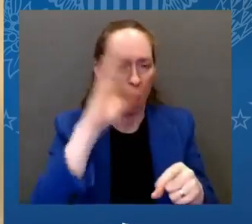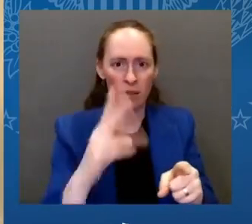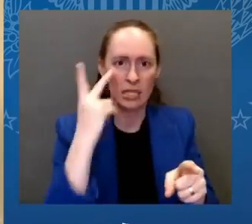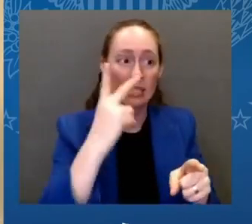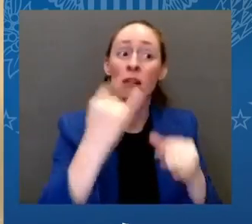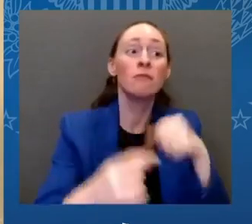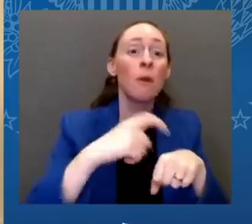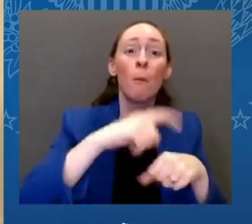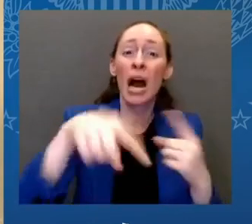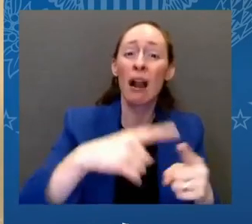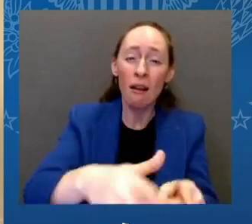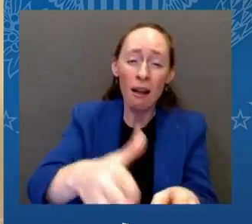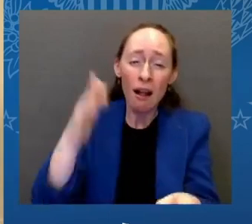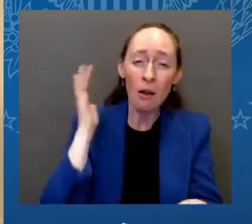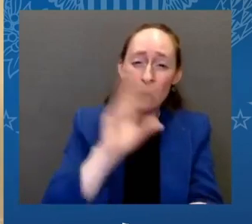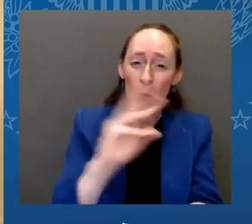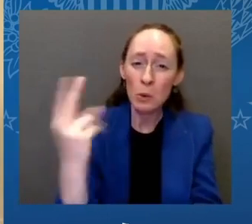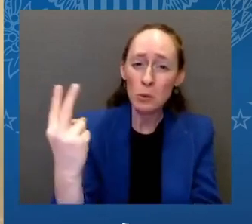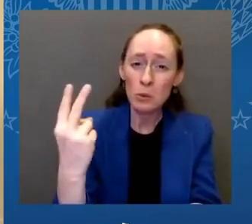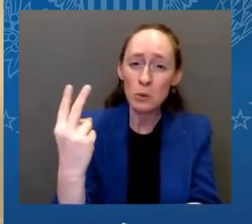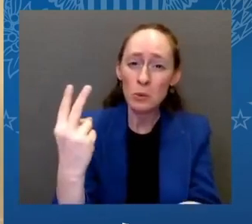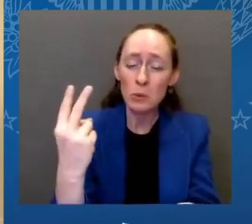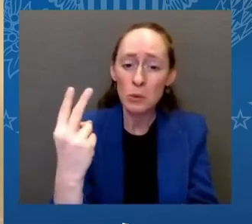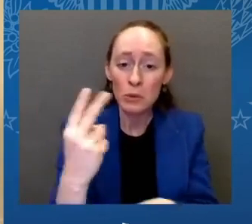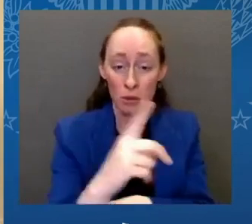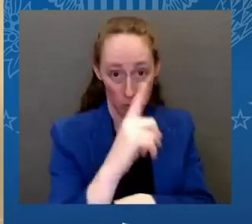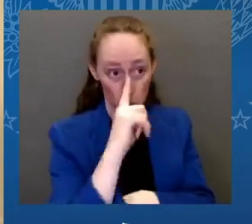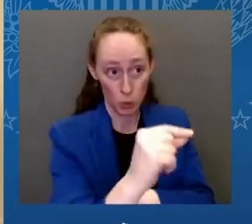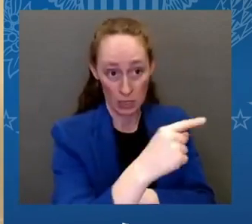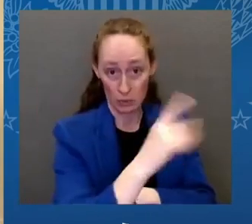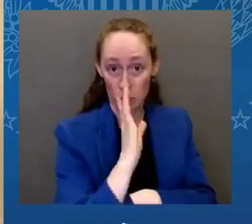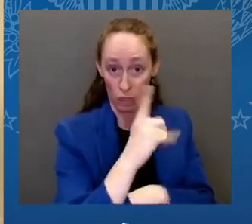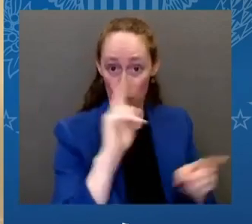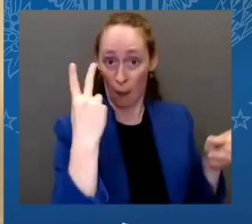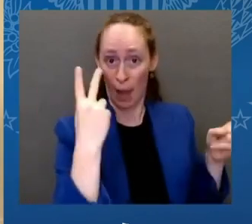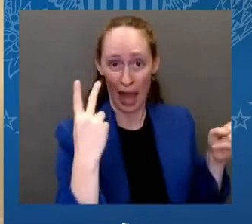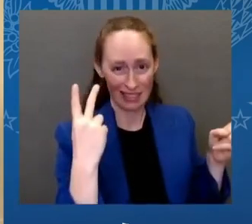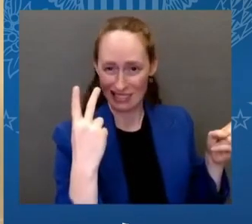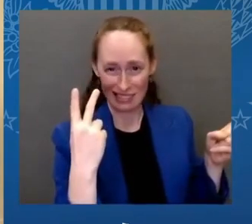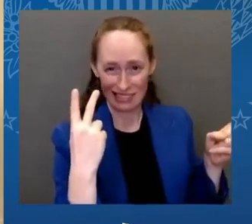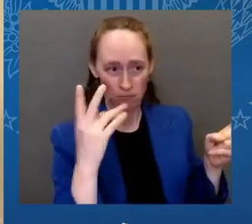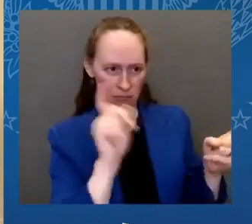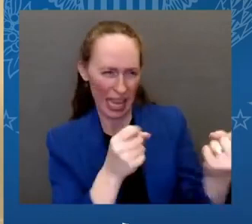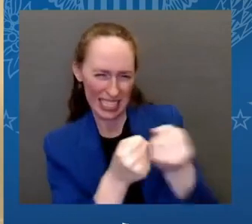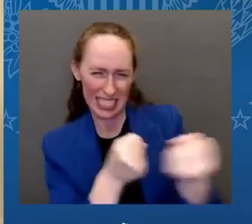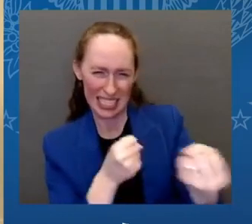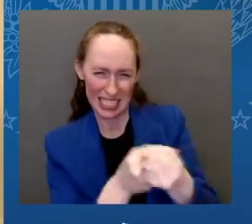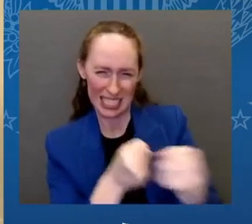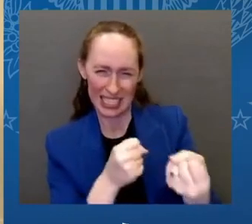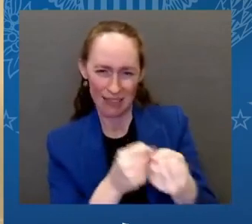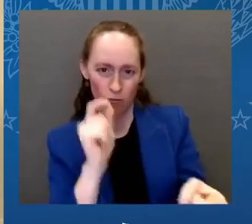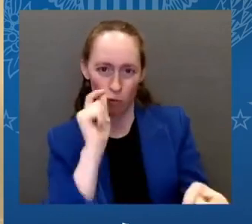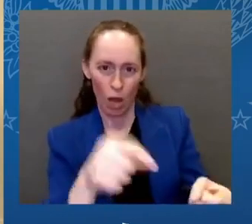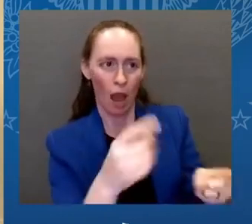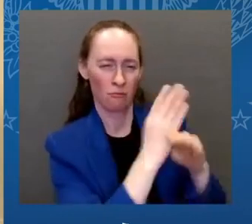що зробив Путін, це абсолютно кричуще порушення. Ми всі знаємо, що стоїть на кону, і